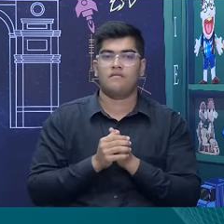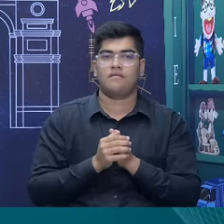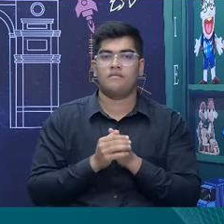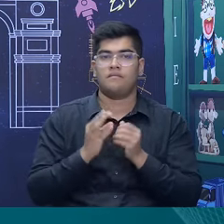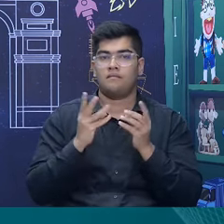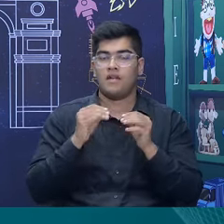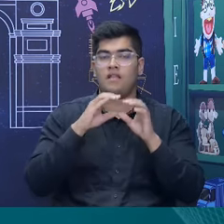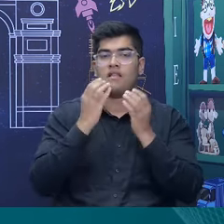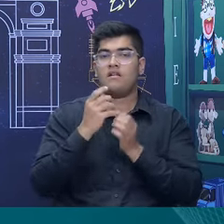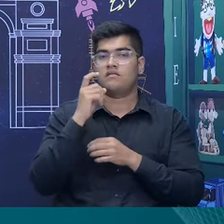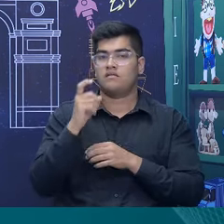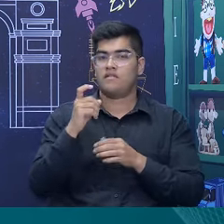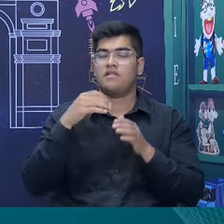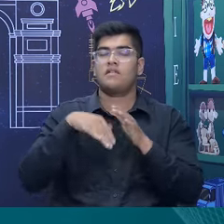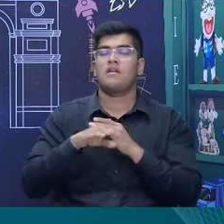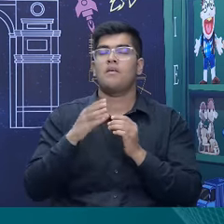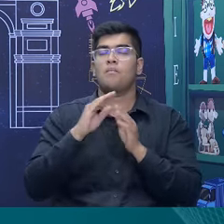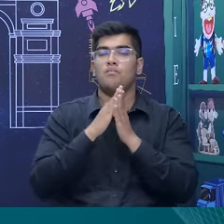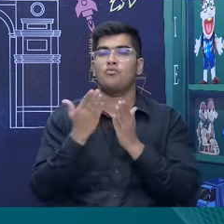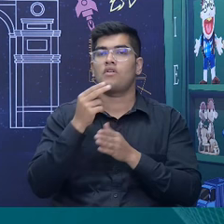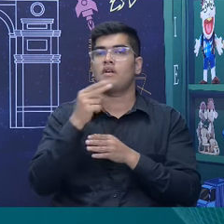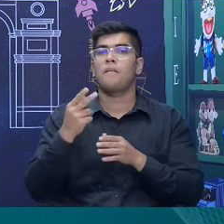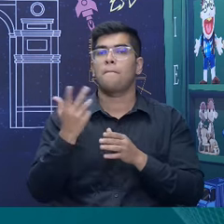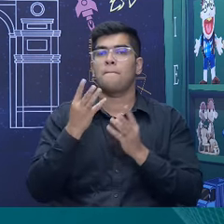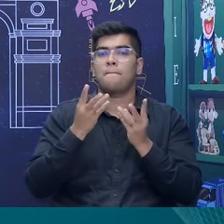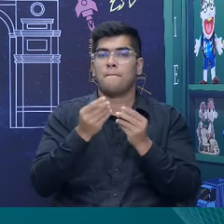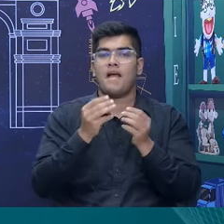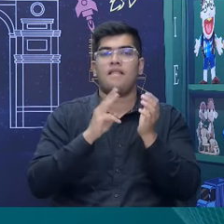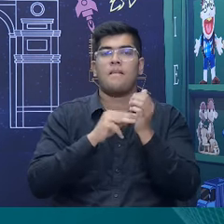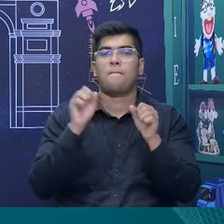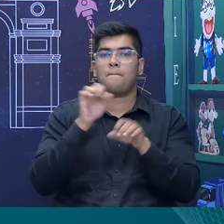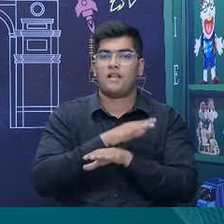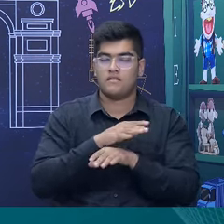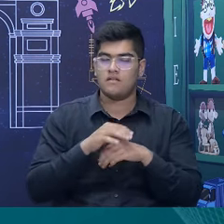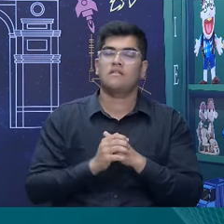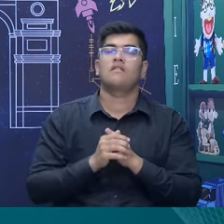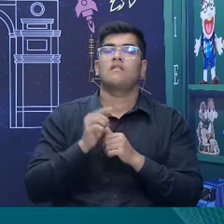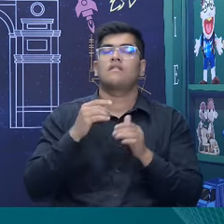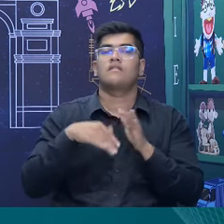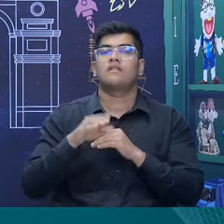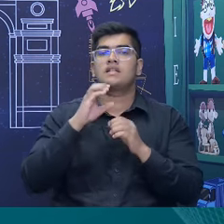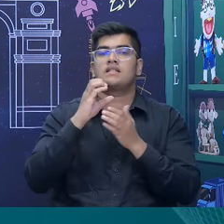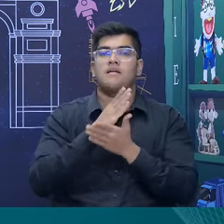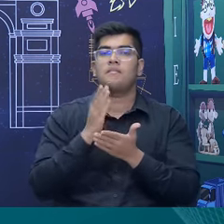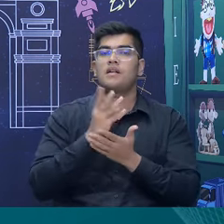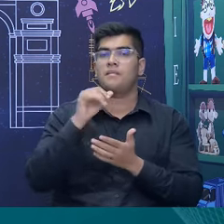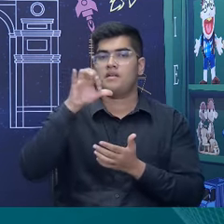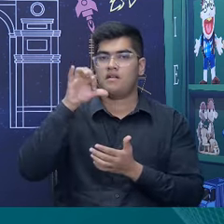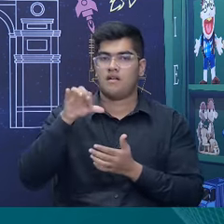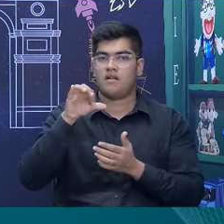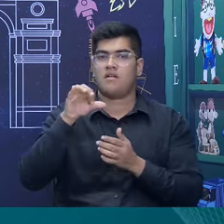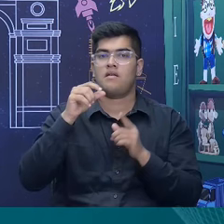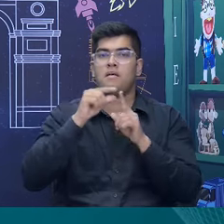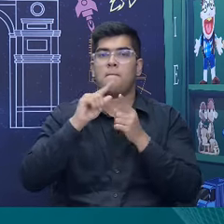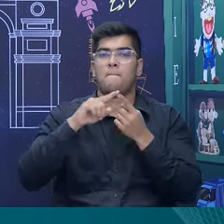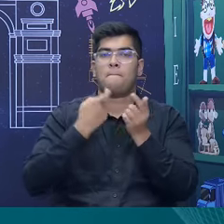टेक्स्ट बुक मैथ्स मैजिक से क्लास सेवंथ के बच्चों के लिए यह चैप्टर नाइन रहेगा पेरिमीटर एंड एरिया